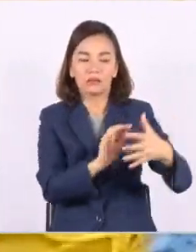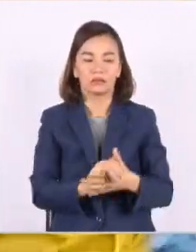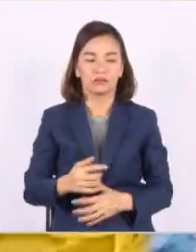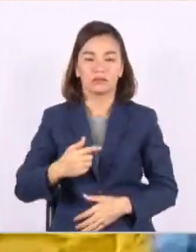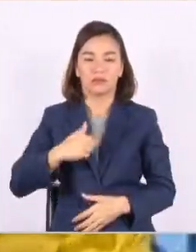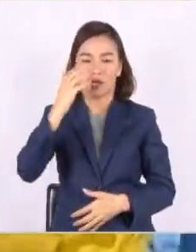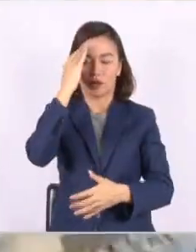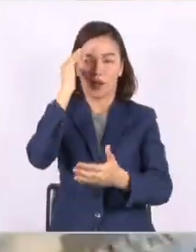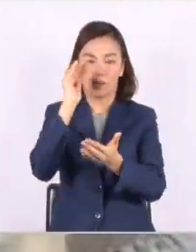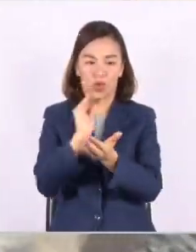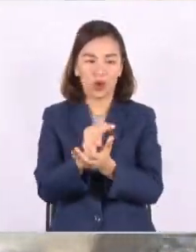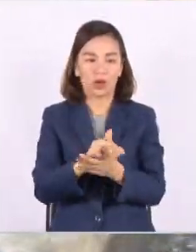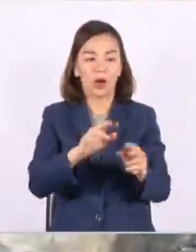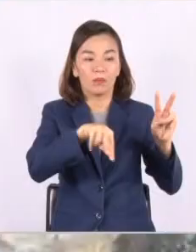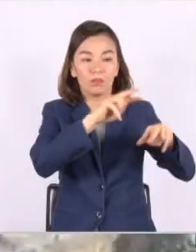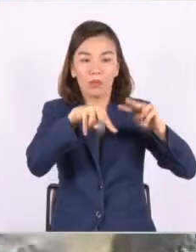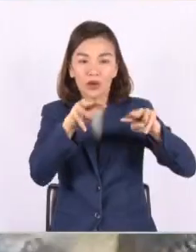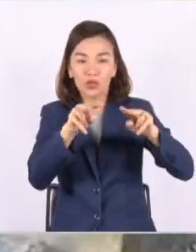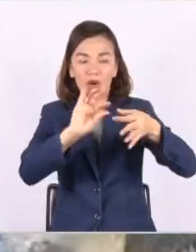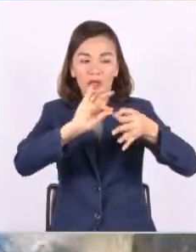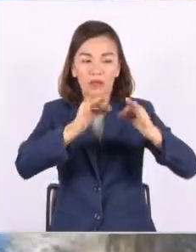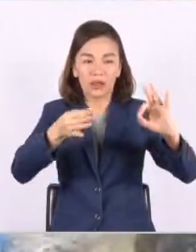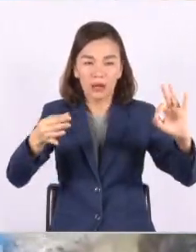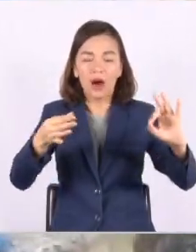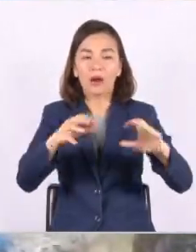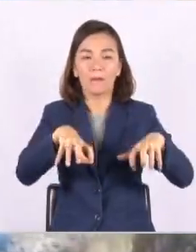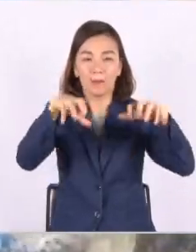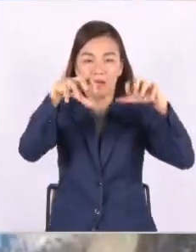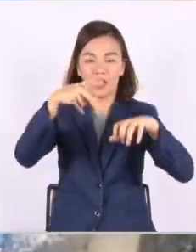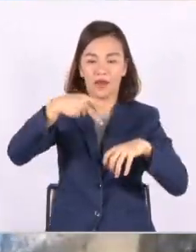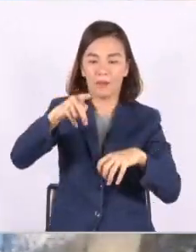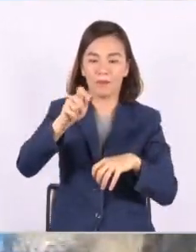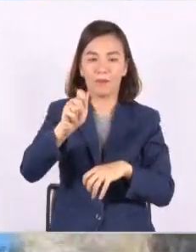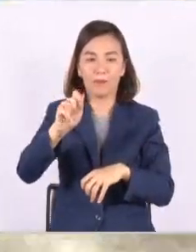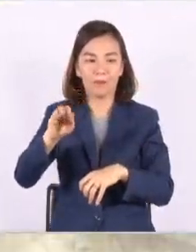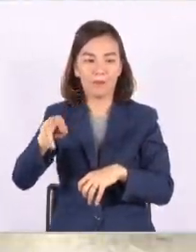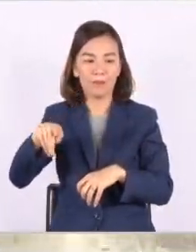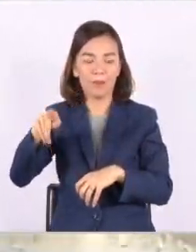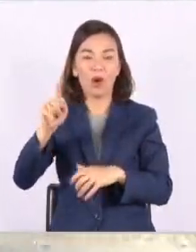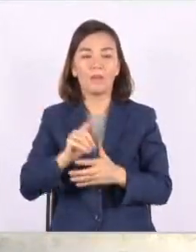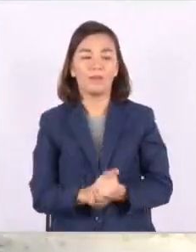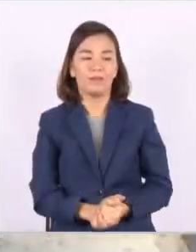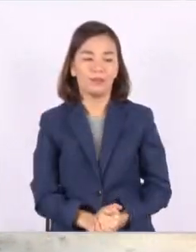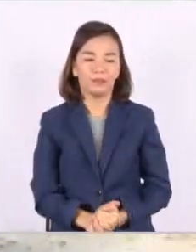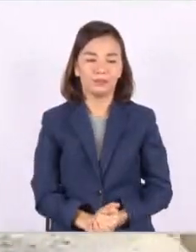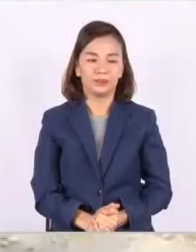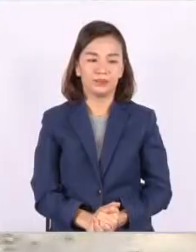LA มาสืบคดีเรื่องปอบเอาว่าไปเรื่อยไปอ้าวฟังเสียงผู้ก่อเหตุหน่อย LA จริงหรือเปล่า